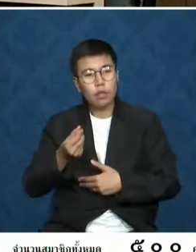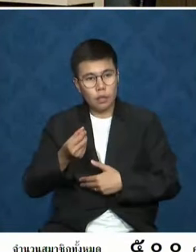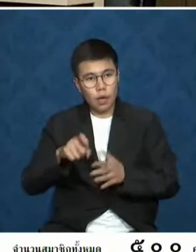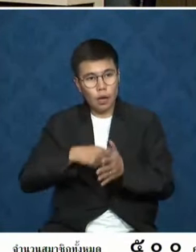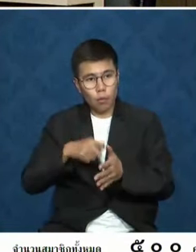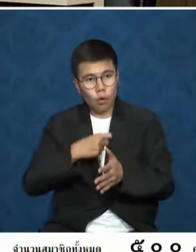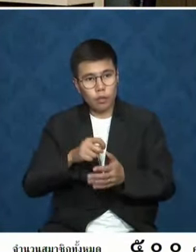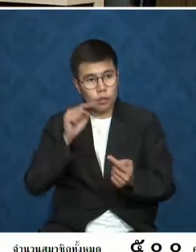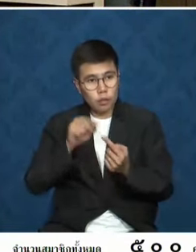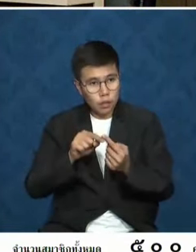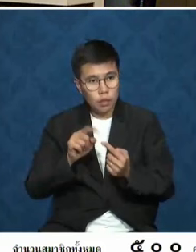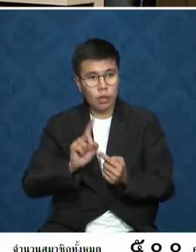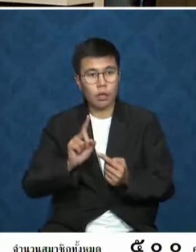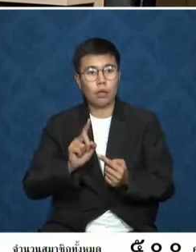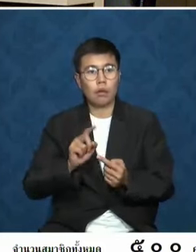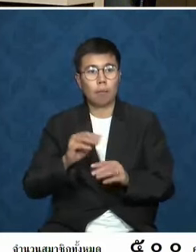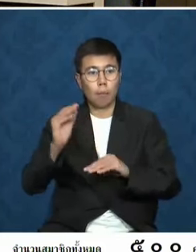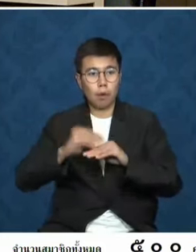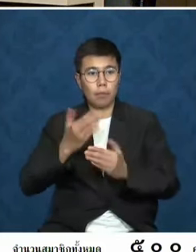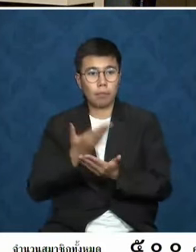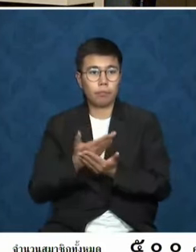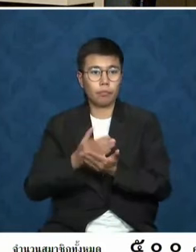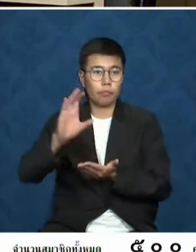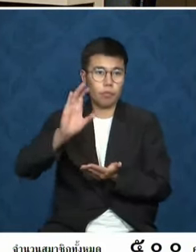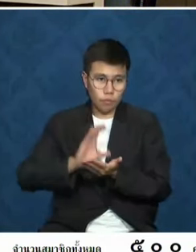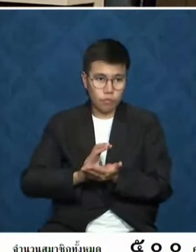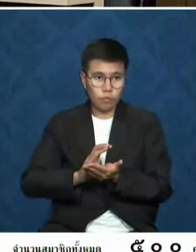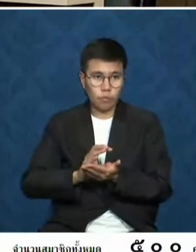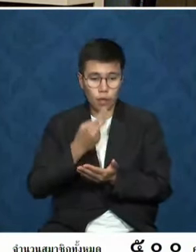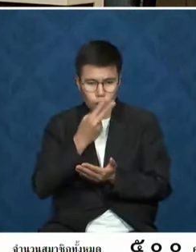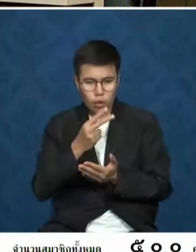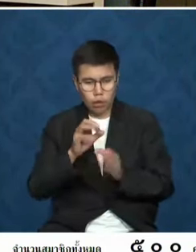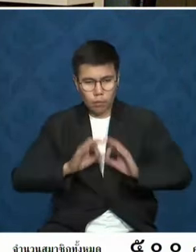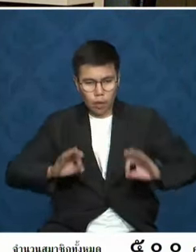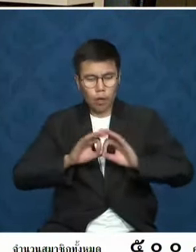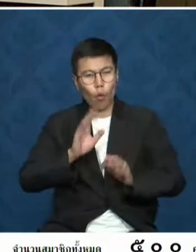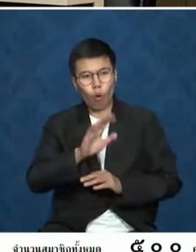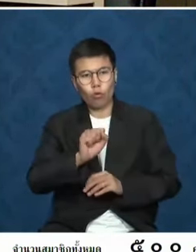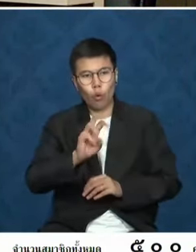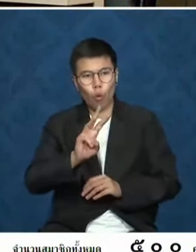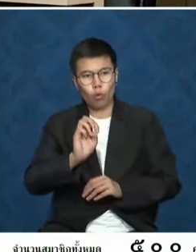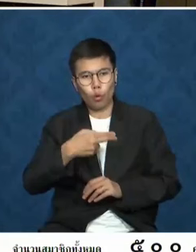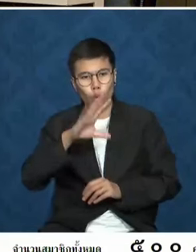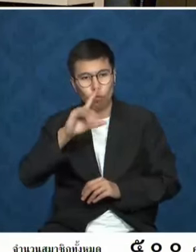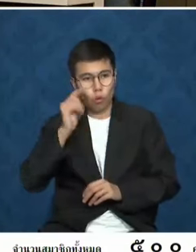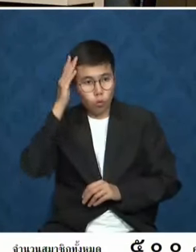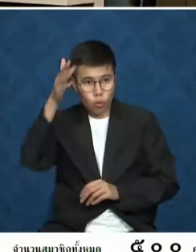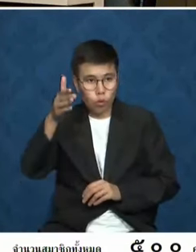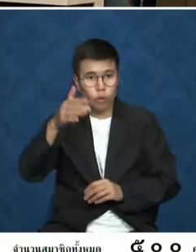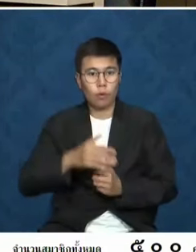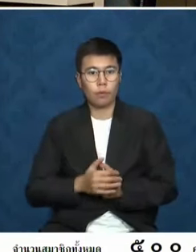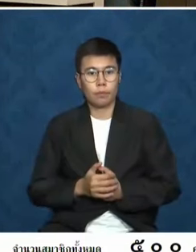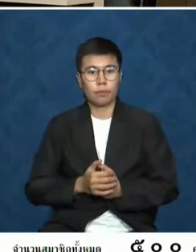ลนำไปสู่การเพิ่มว่ประมาณเห็นความสำคัญของสวทช.ในอนาคตครั